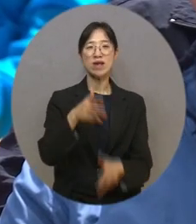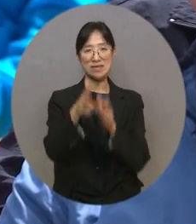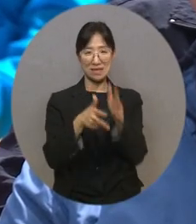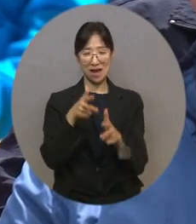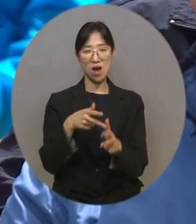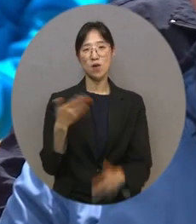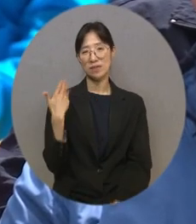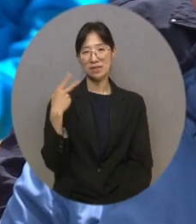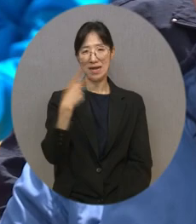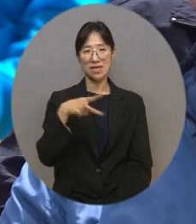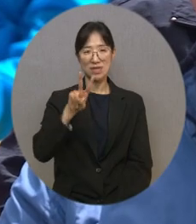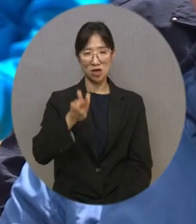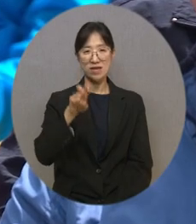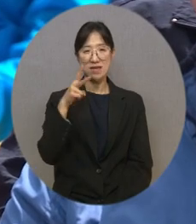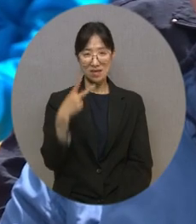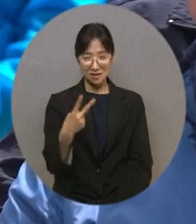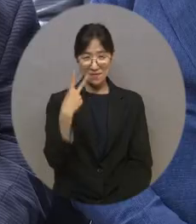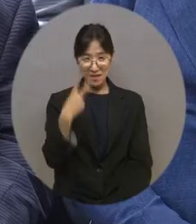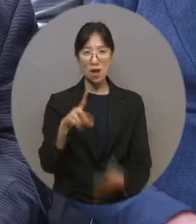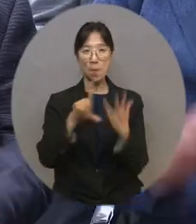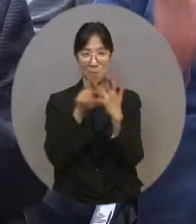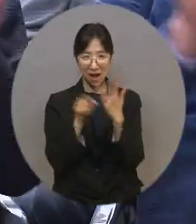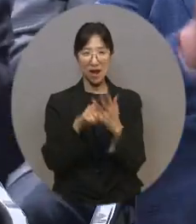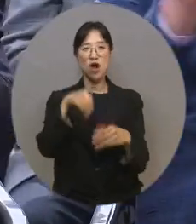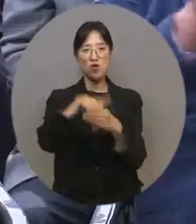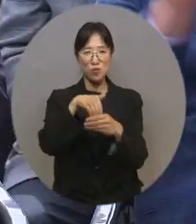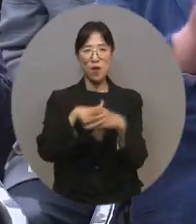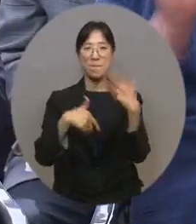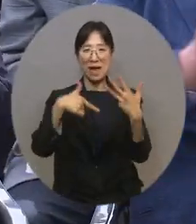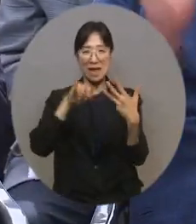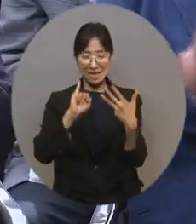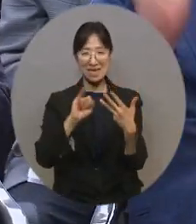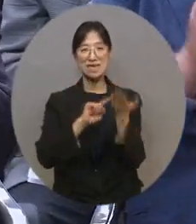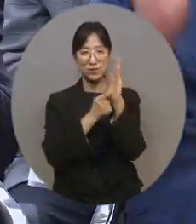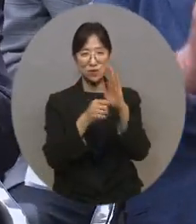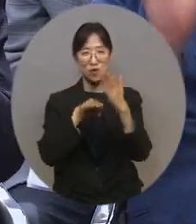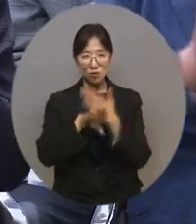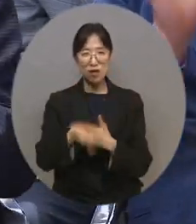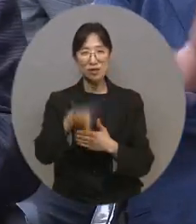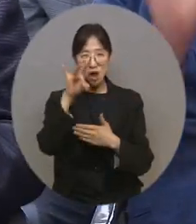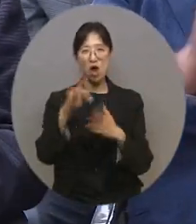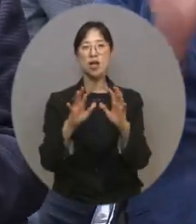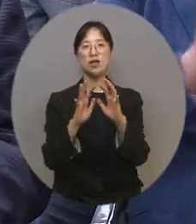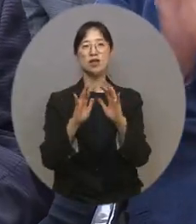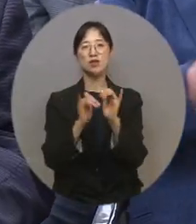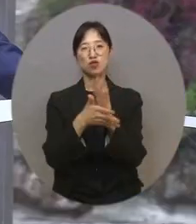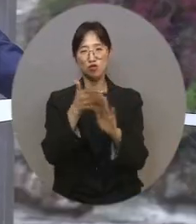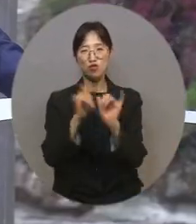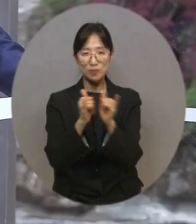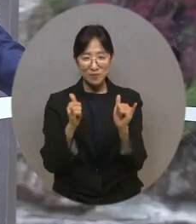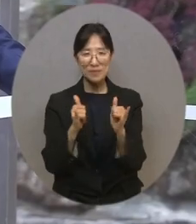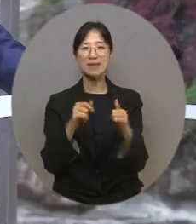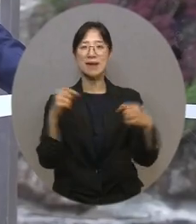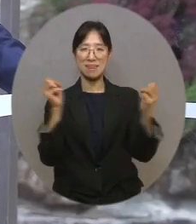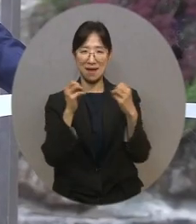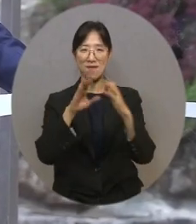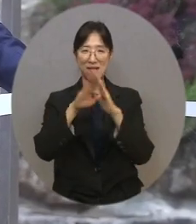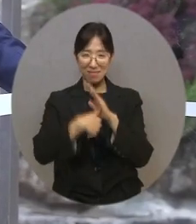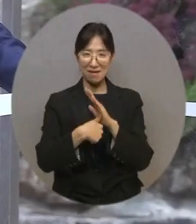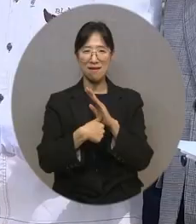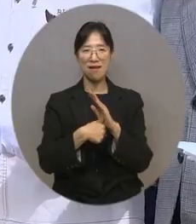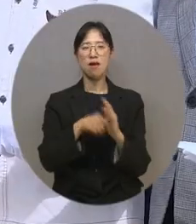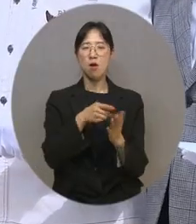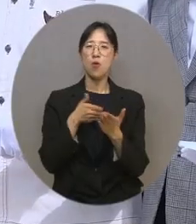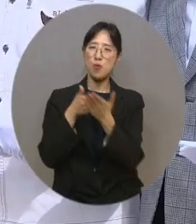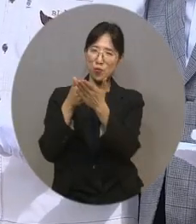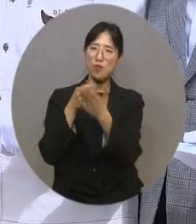지난 2022년 8월 민선 8기 출범 후 처음으로 진행한 주민과의 대화에서 탑대성동 주민의